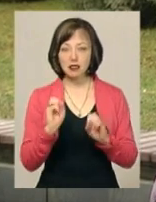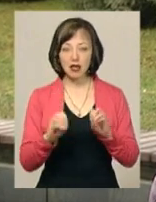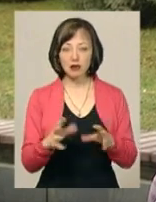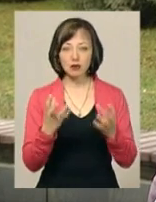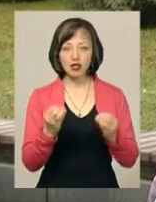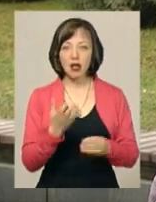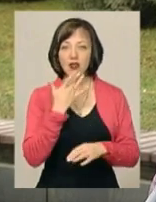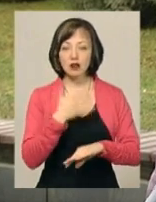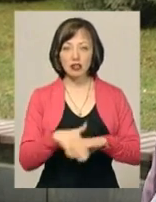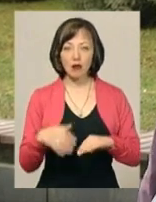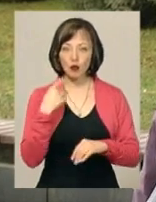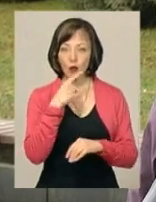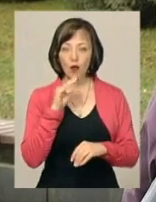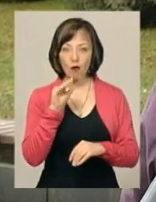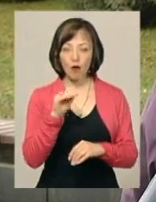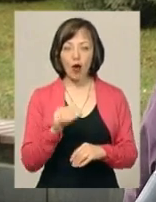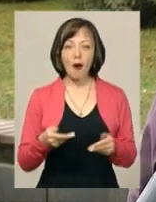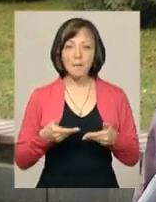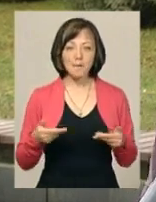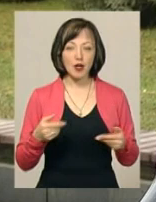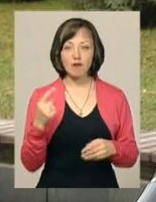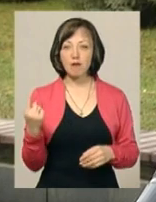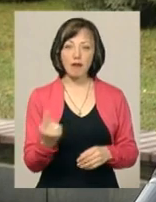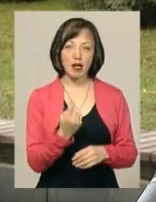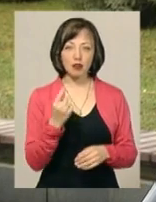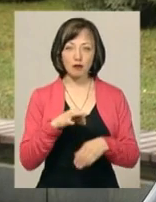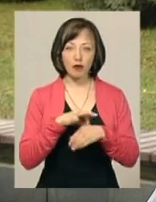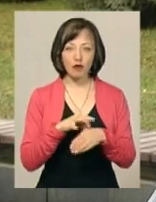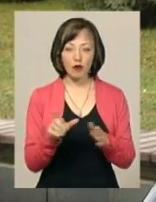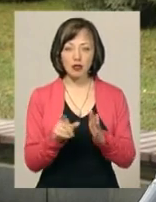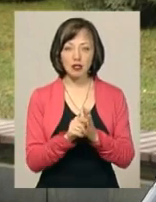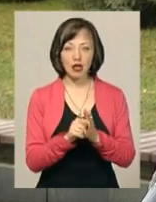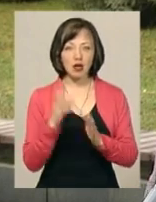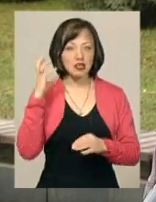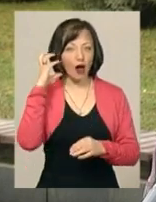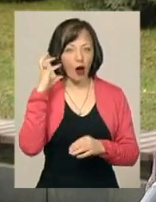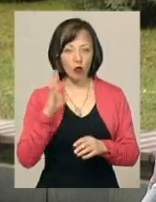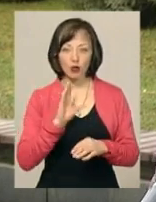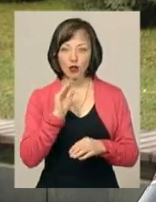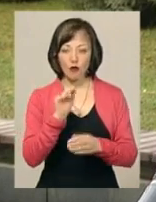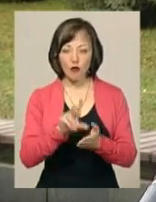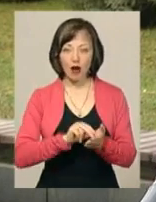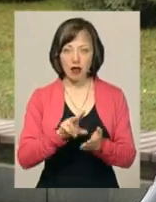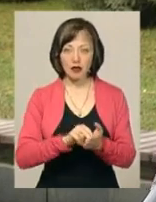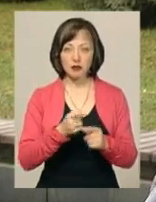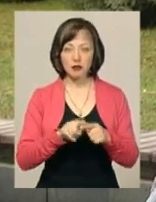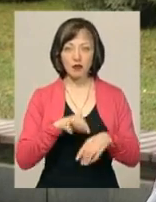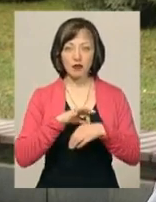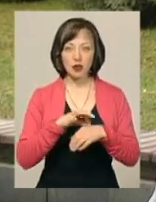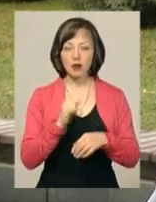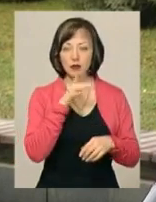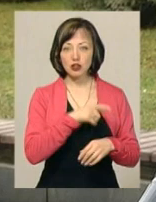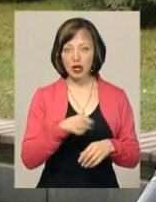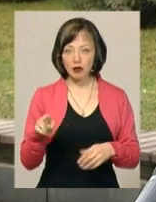і іноземну мову. Ми вперше проводимо її з аудіюванням. Хочу нагадати, що аудіювання буде проходити і під